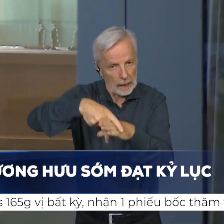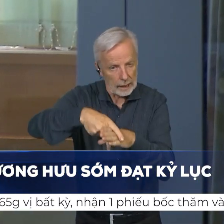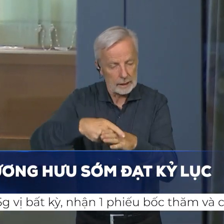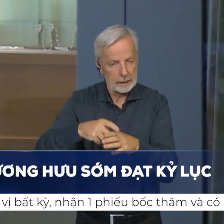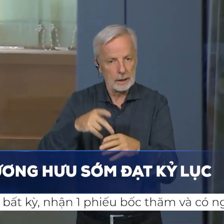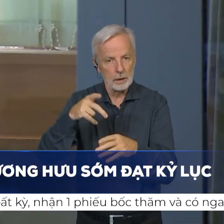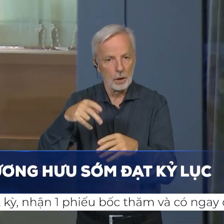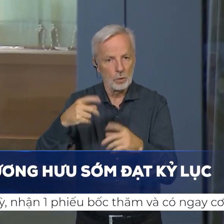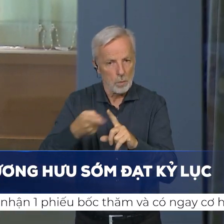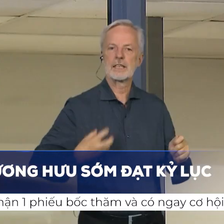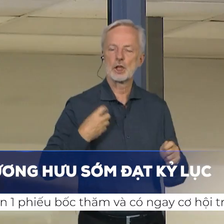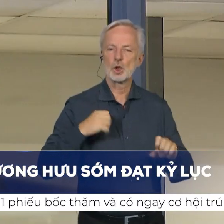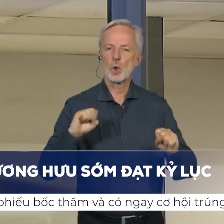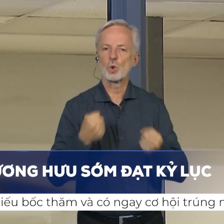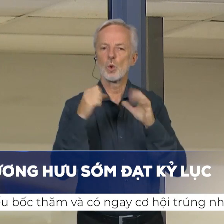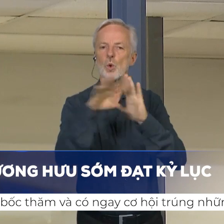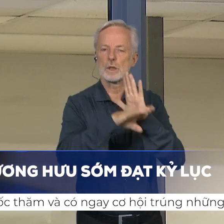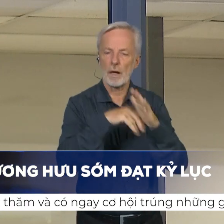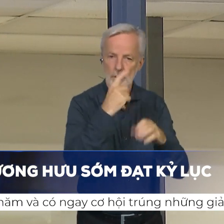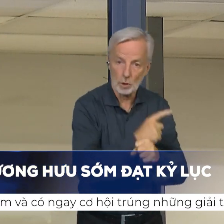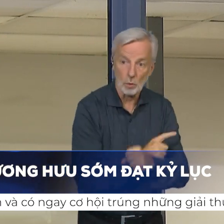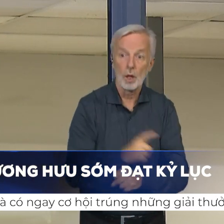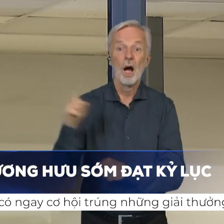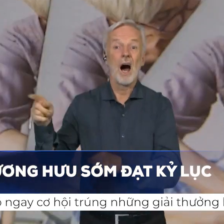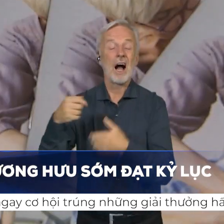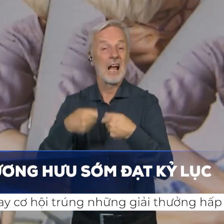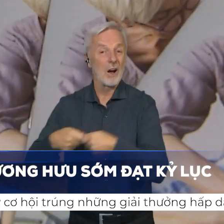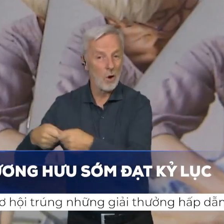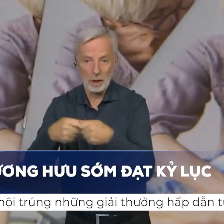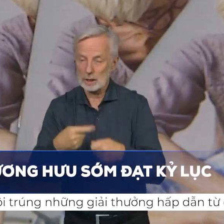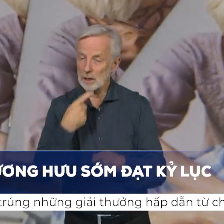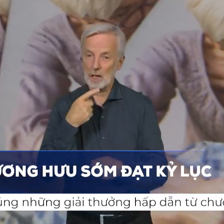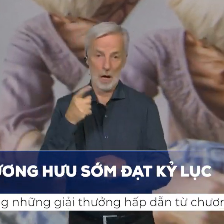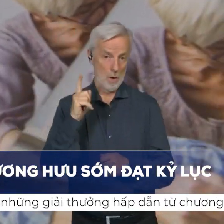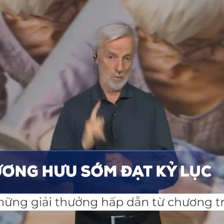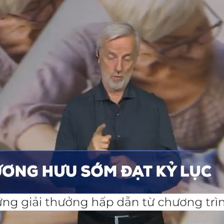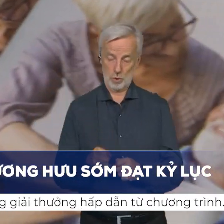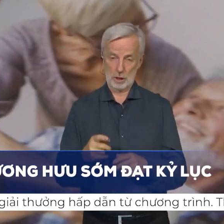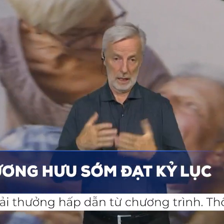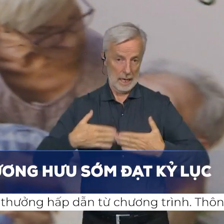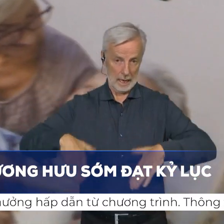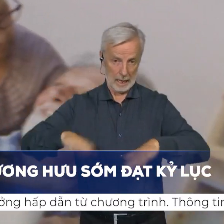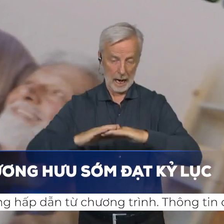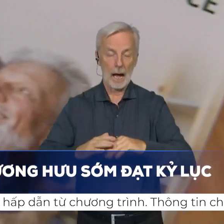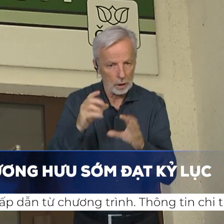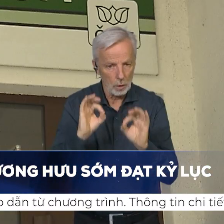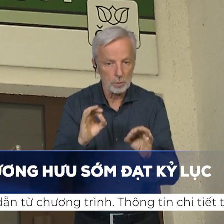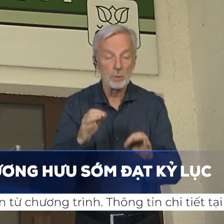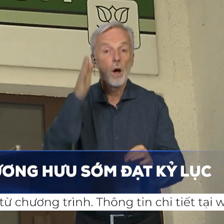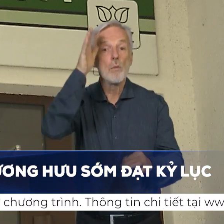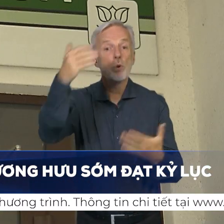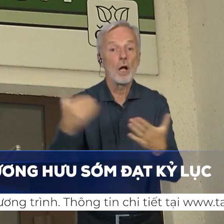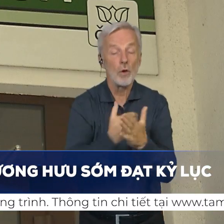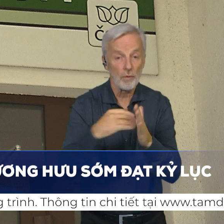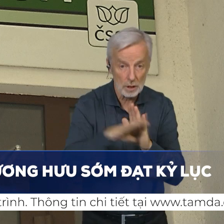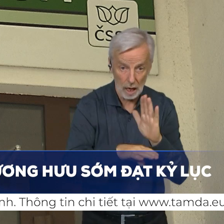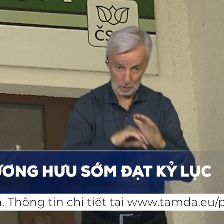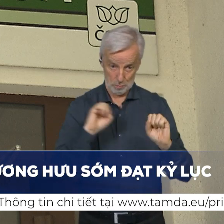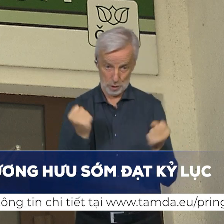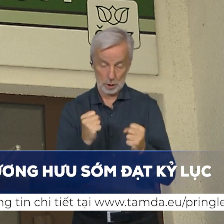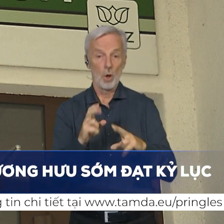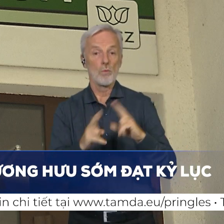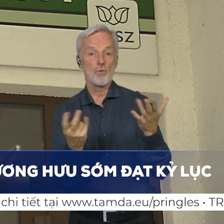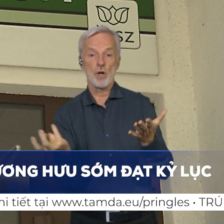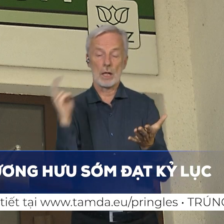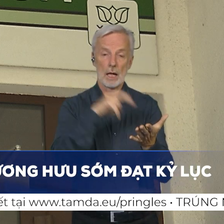dự luật cải cách lương hưu được phê duyệt có hiệu lực từ ngày mùng 1 tháng 10 đã thay đổi một loạt các thông số về việc nghỉ hưu sớm trong đó vấn đề chính là khoảng thời gian có